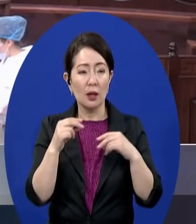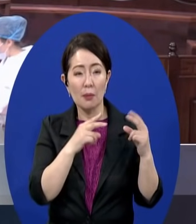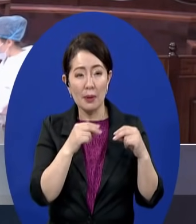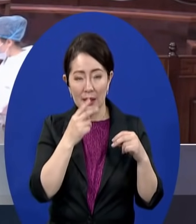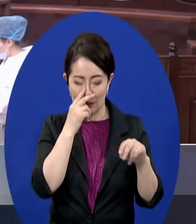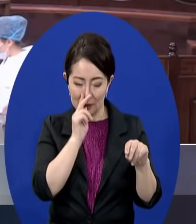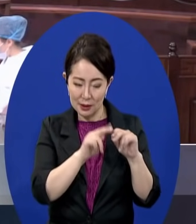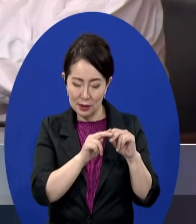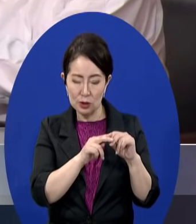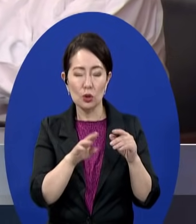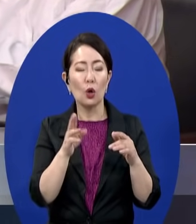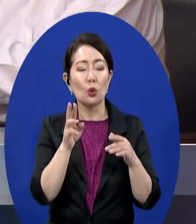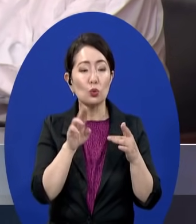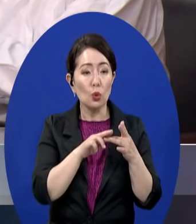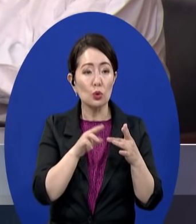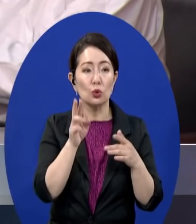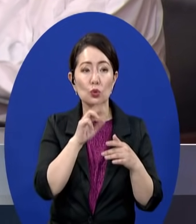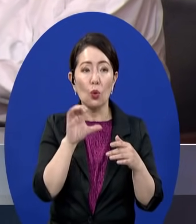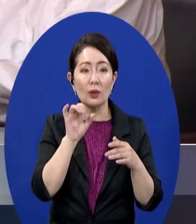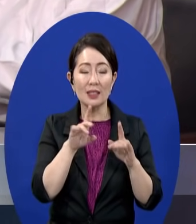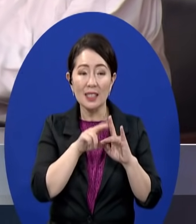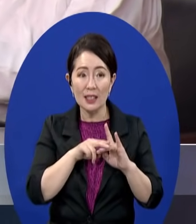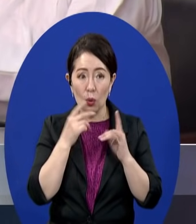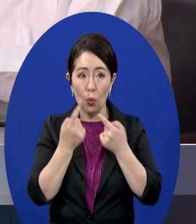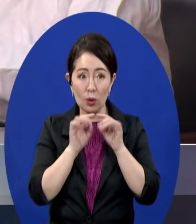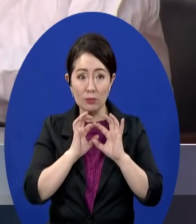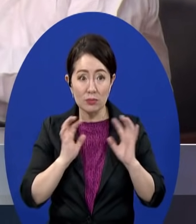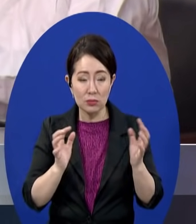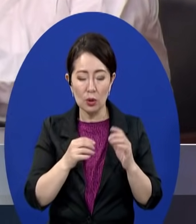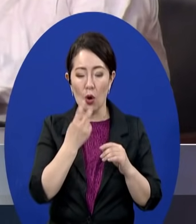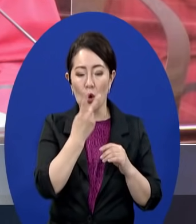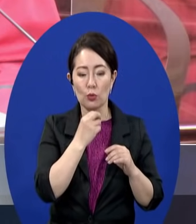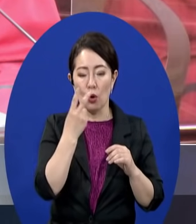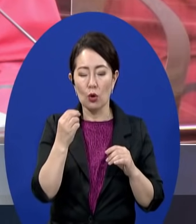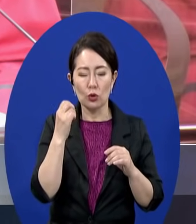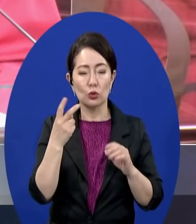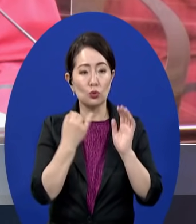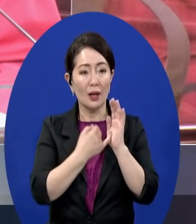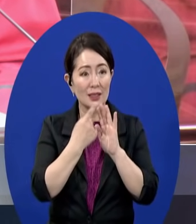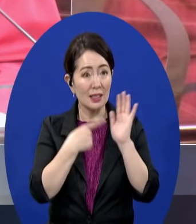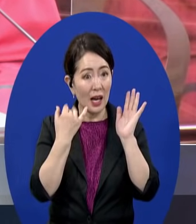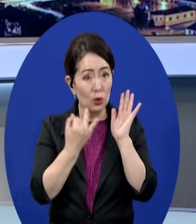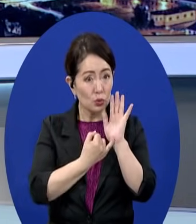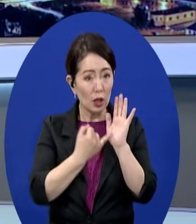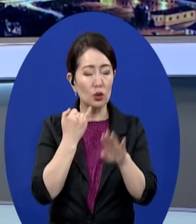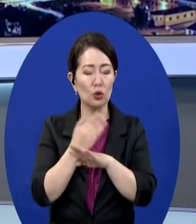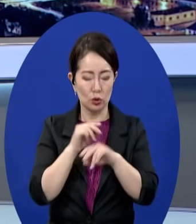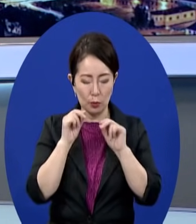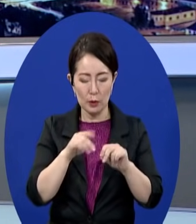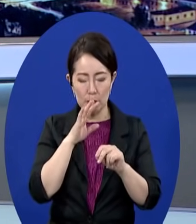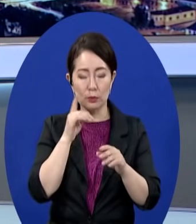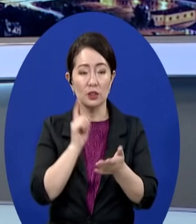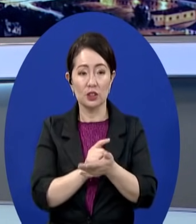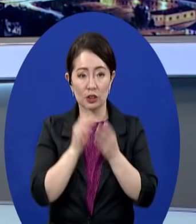үндсэн хуулийн цэцийн дунд суудлын хуралдааныг 2021 оны 6-р сарын 16-ны өдөр хийхээр товлсон байна.